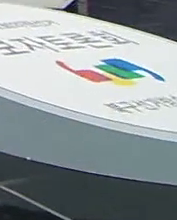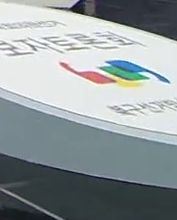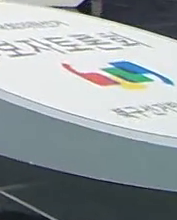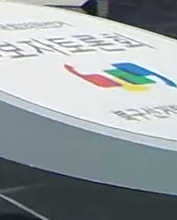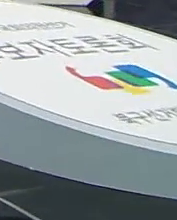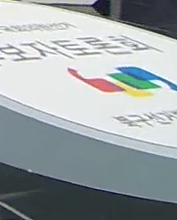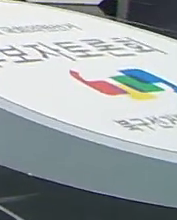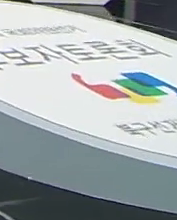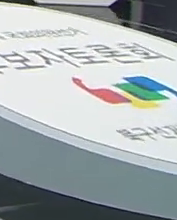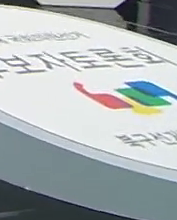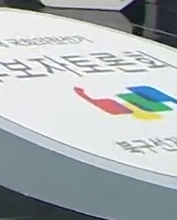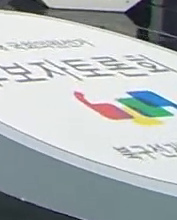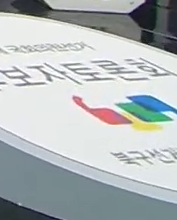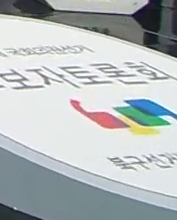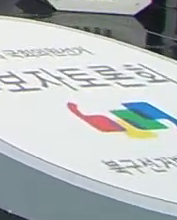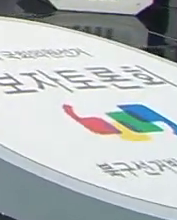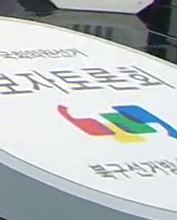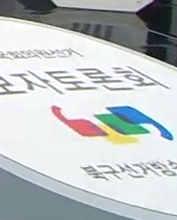을